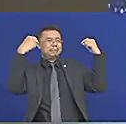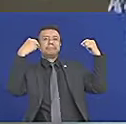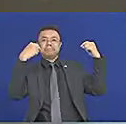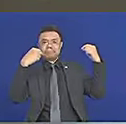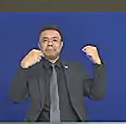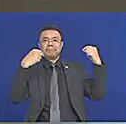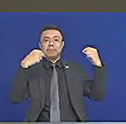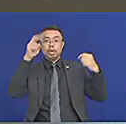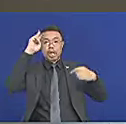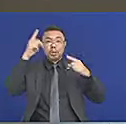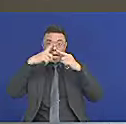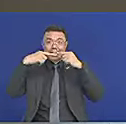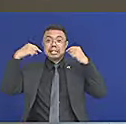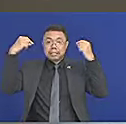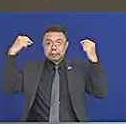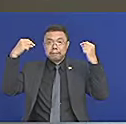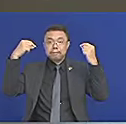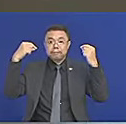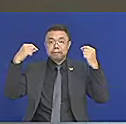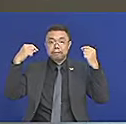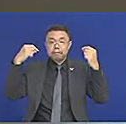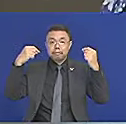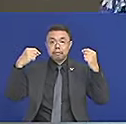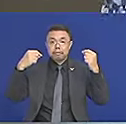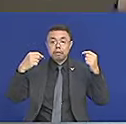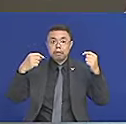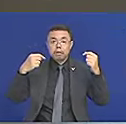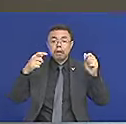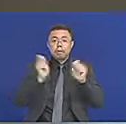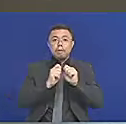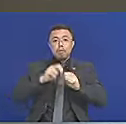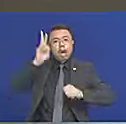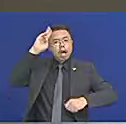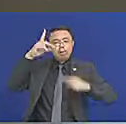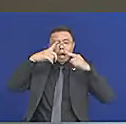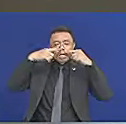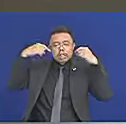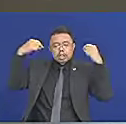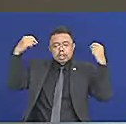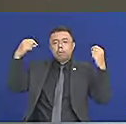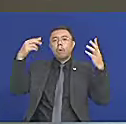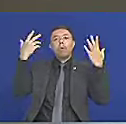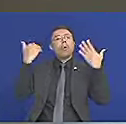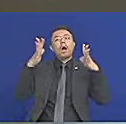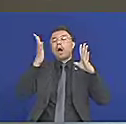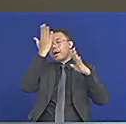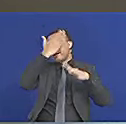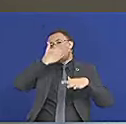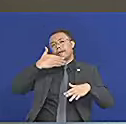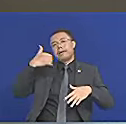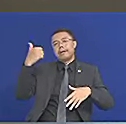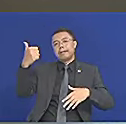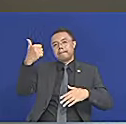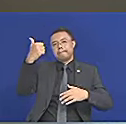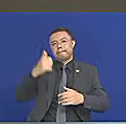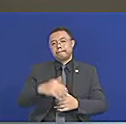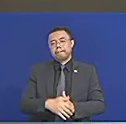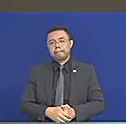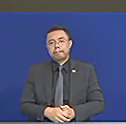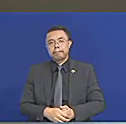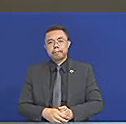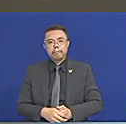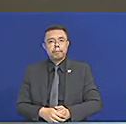Tuhan senyum. Membuat senyum Tuhan itu waduh indah.